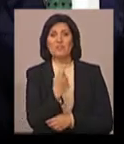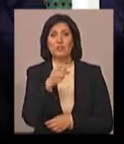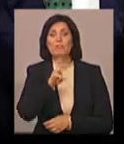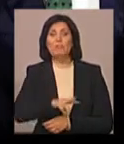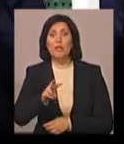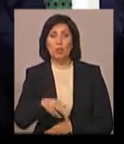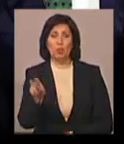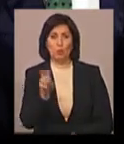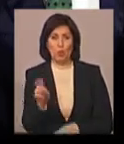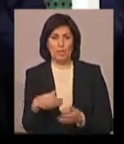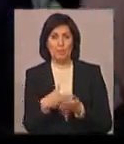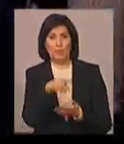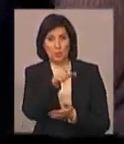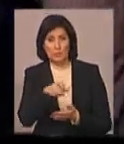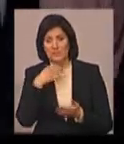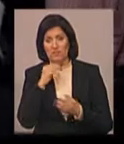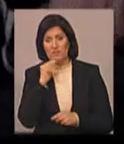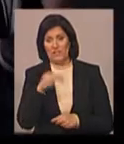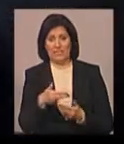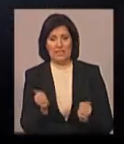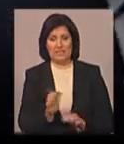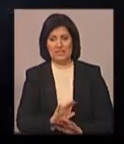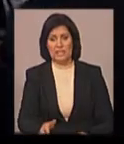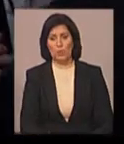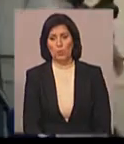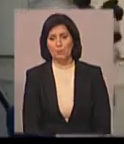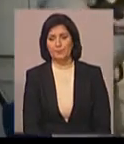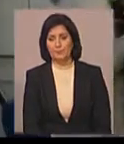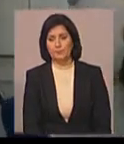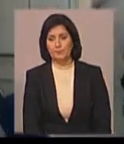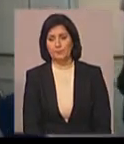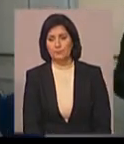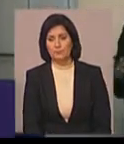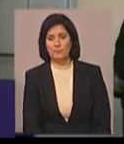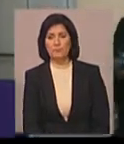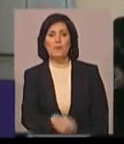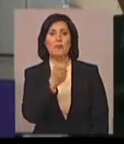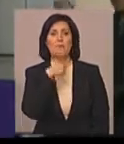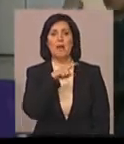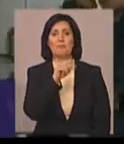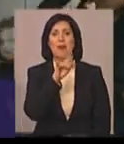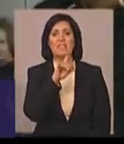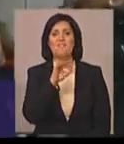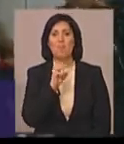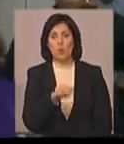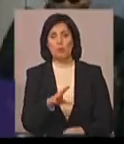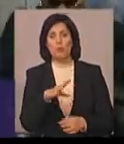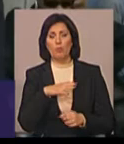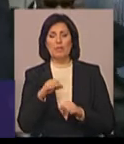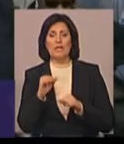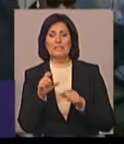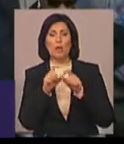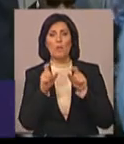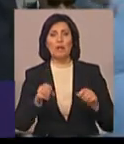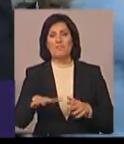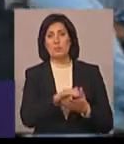мільйон доларів. Підозрювані своєї вини не визнають. Пан Манафорт виступав за кампанією Європейського